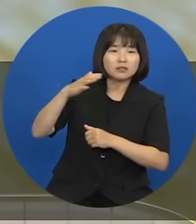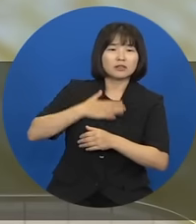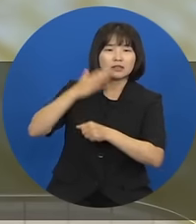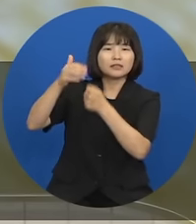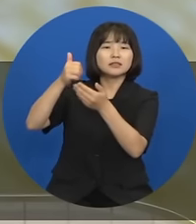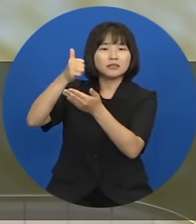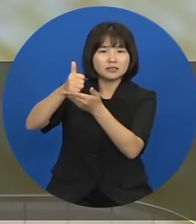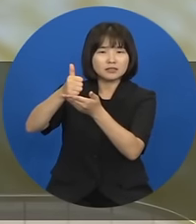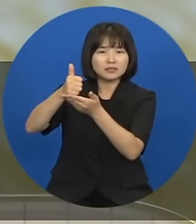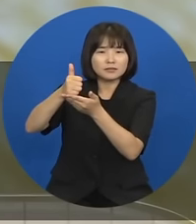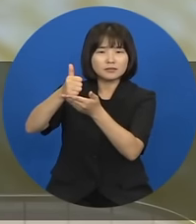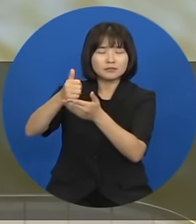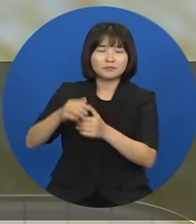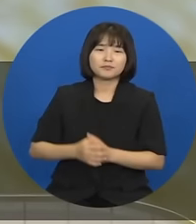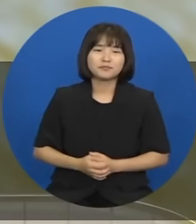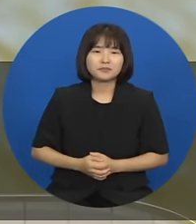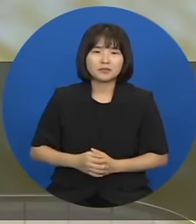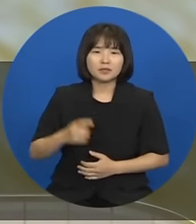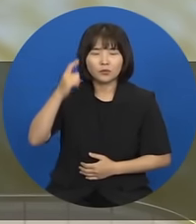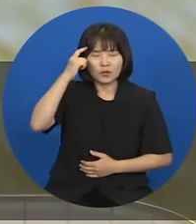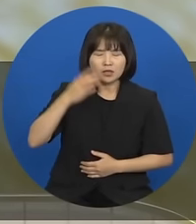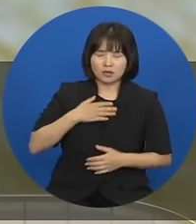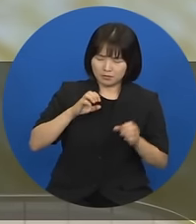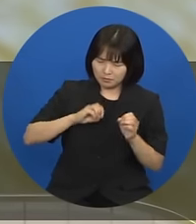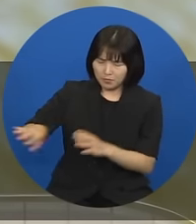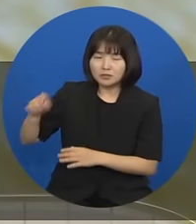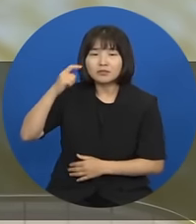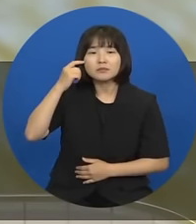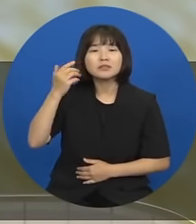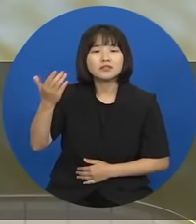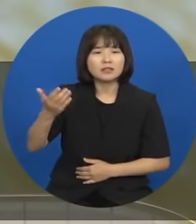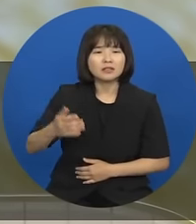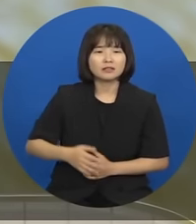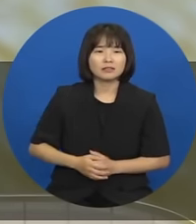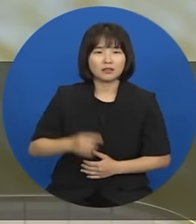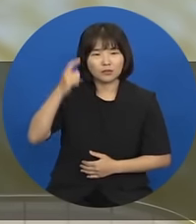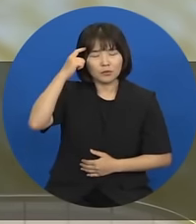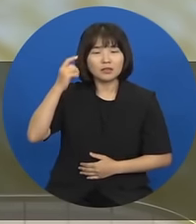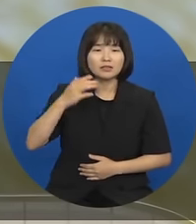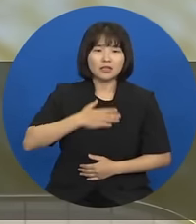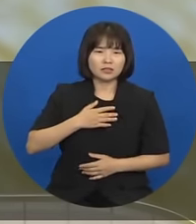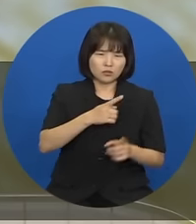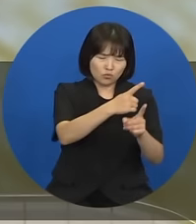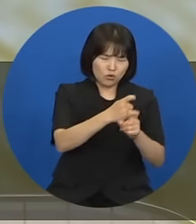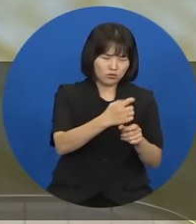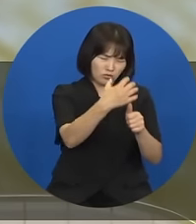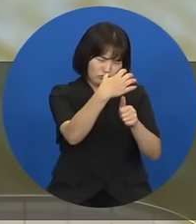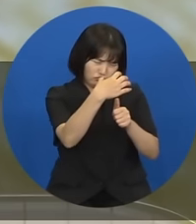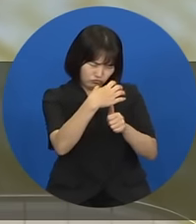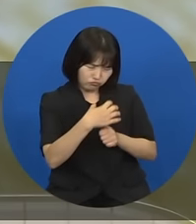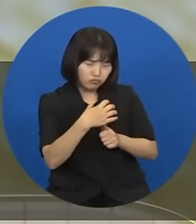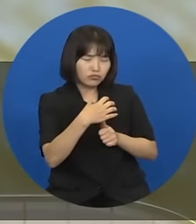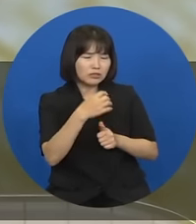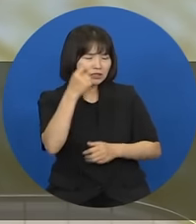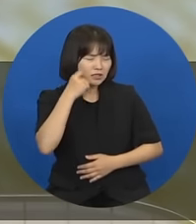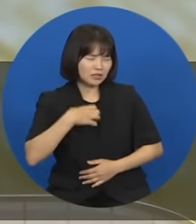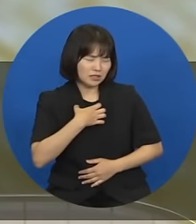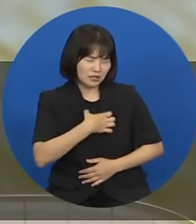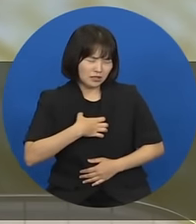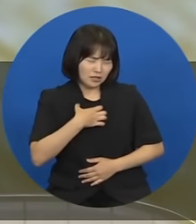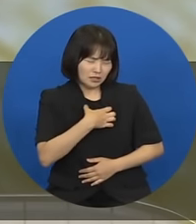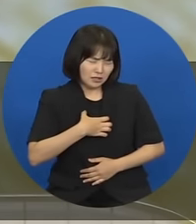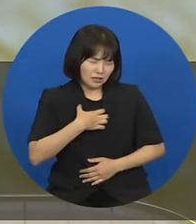하나님, 어찌하여 나를 버리셨습니까? 어찌하여 나는 원수에게 짓눌려 슬픔에